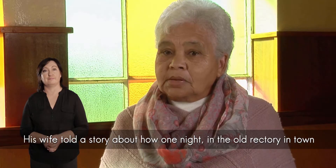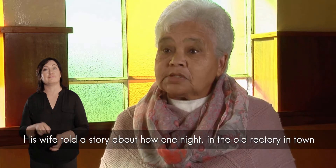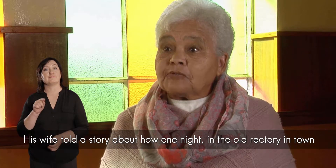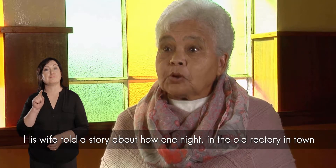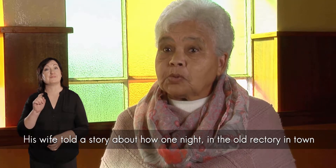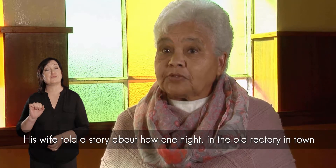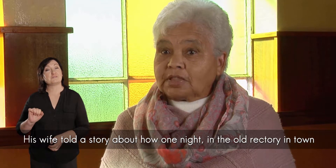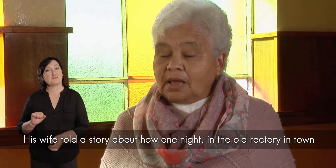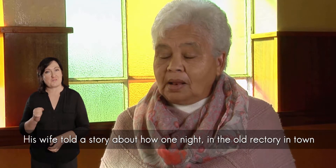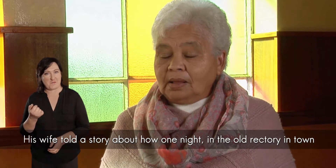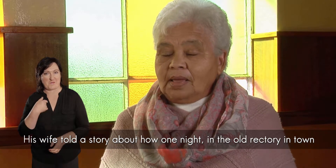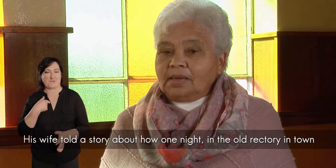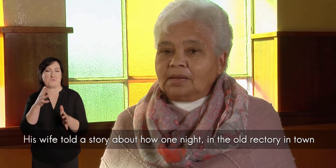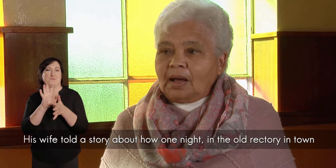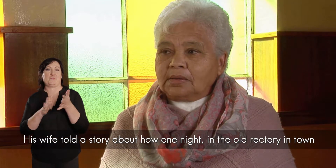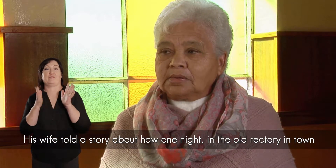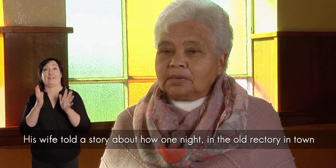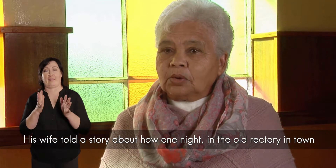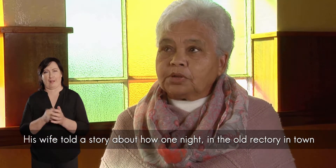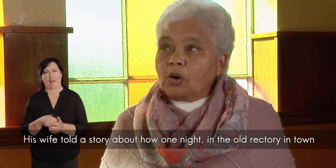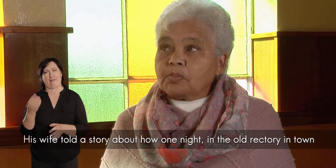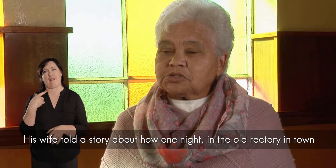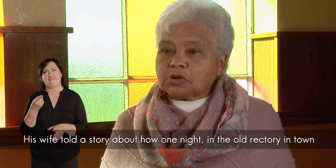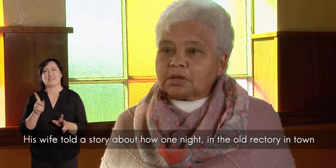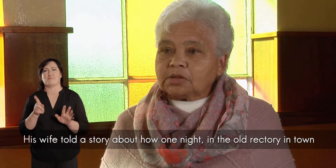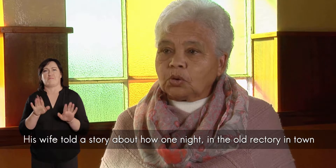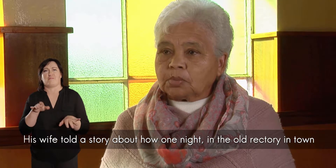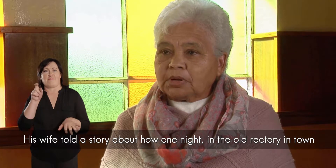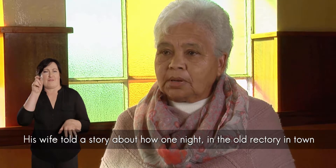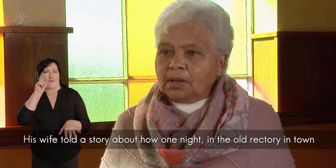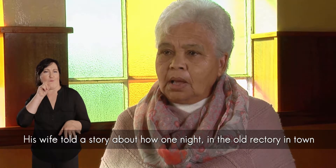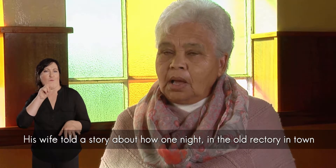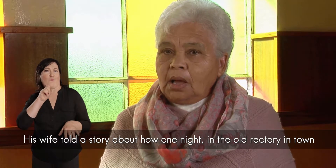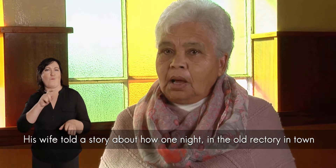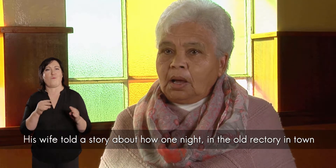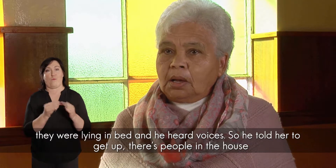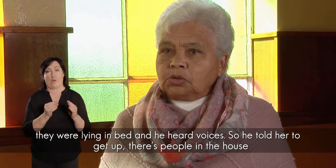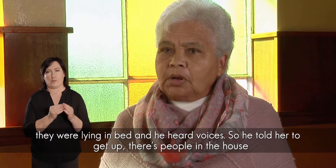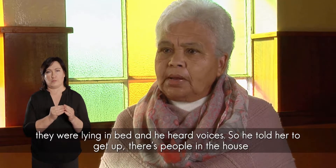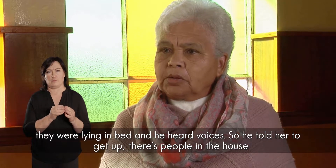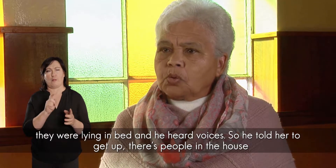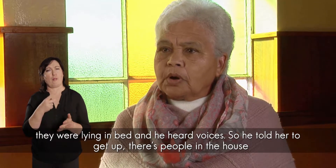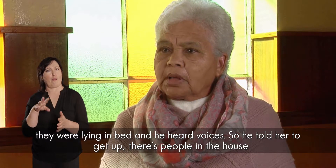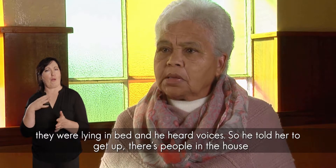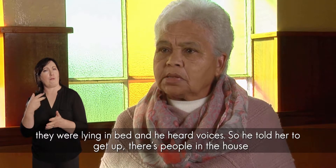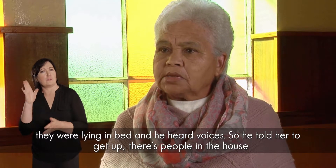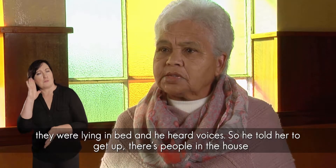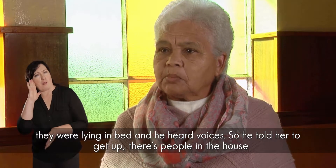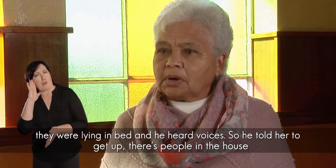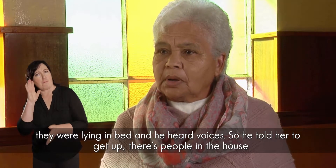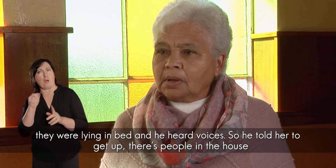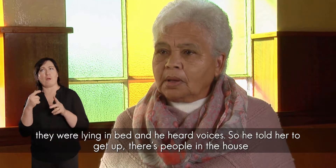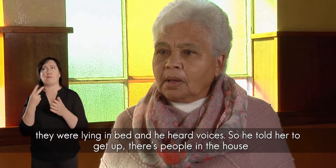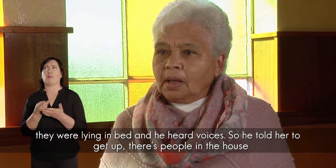Ek sê vrou goed vertel, een aand, nog in die oude pastoree in die dorp, toe hulle let, hoe hoor hy, die